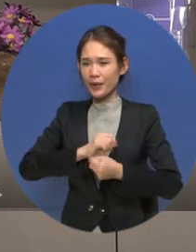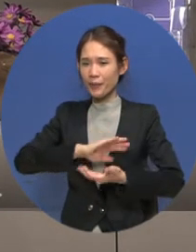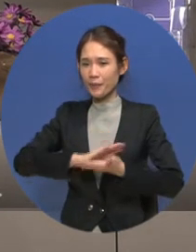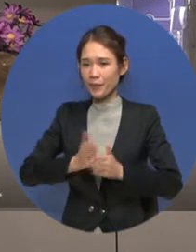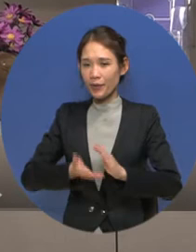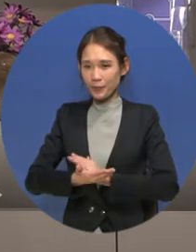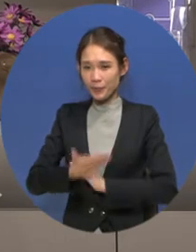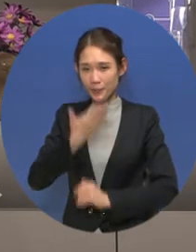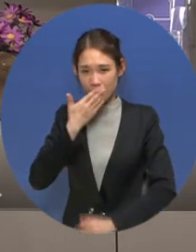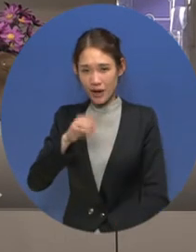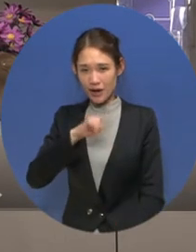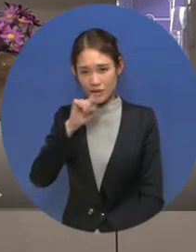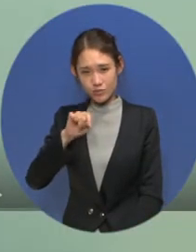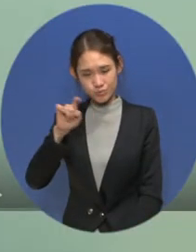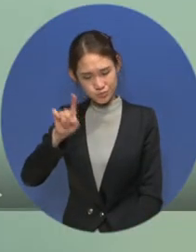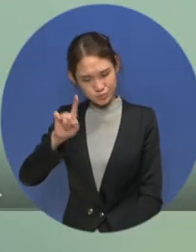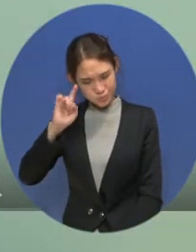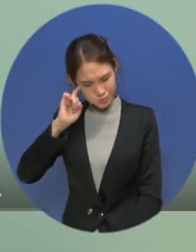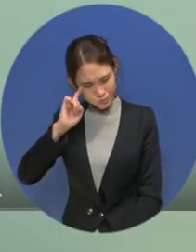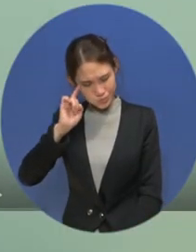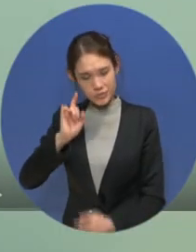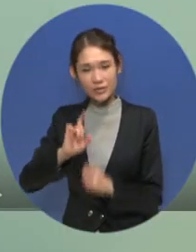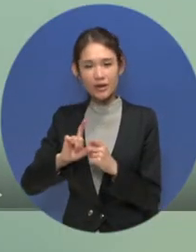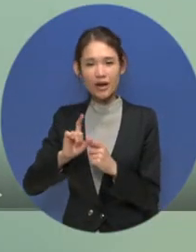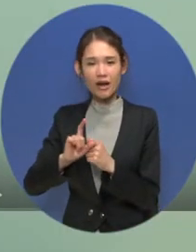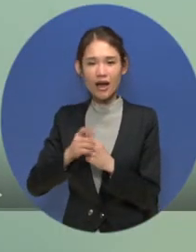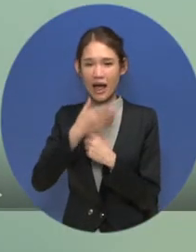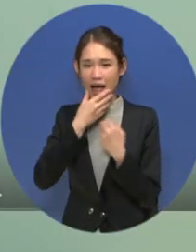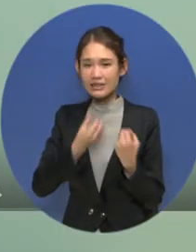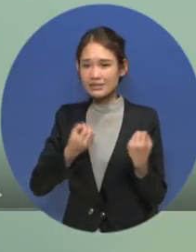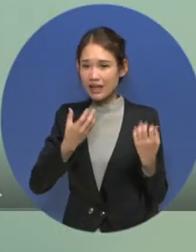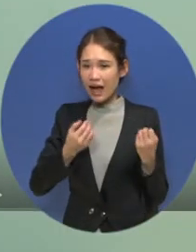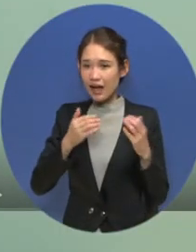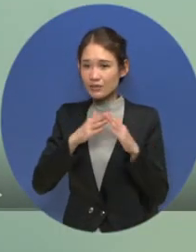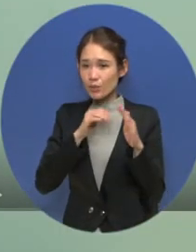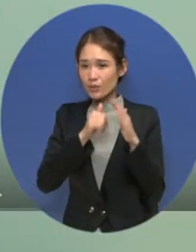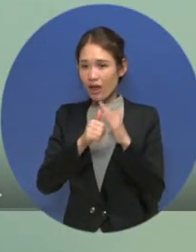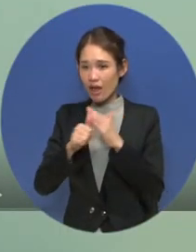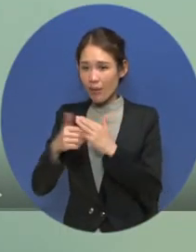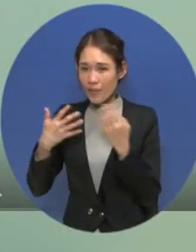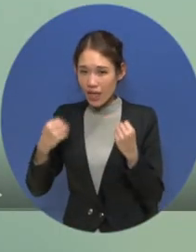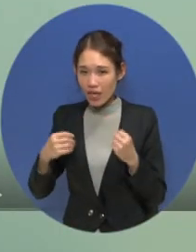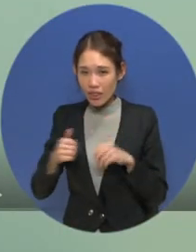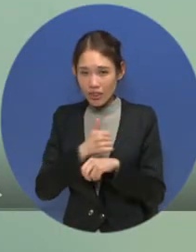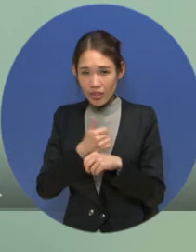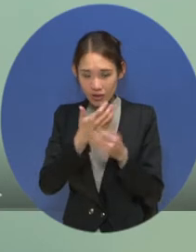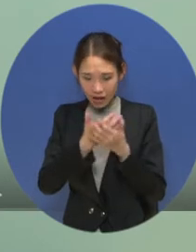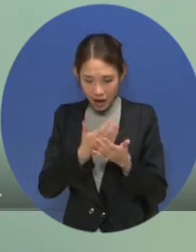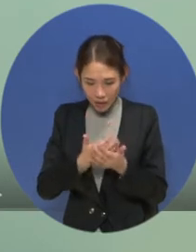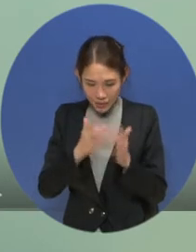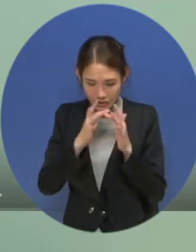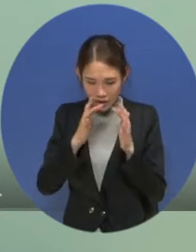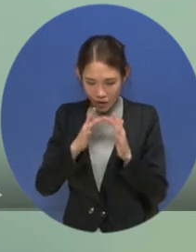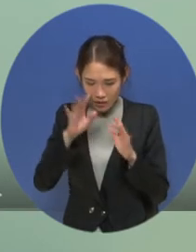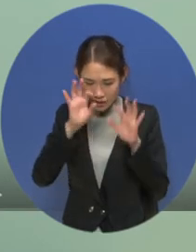있을까 그러면서 뭐 행사장도 많이 다녀보고 자료도 많이 찾아보고 인터넷도 뒤져봤습니다.